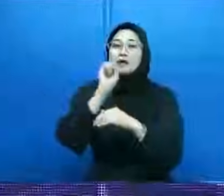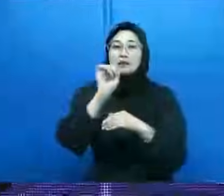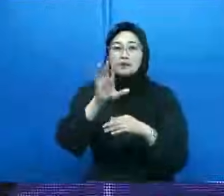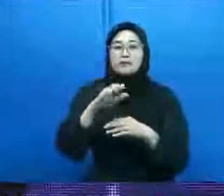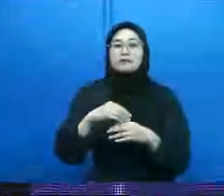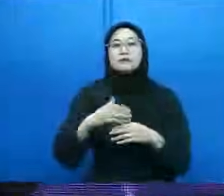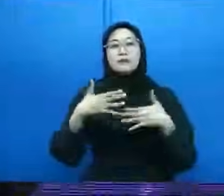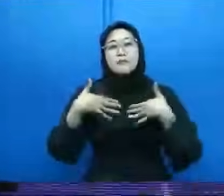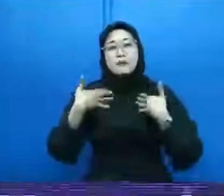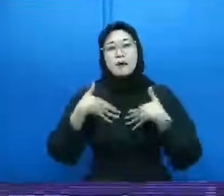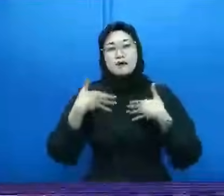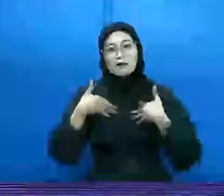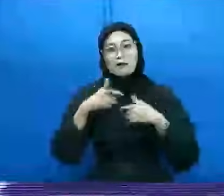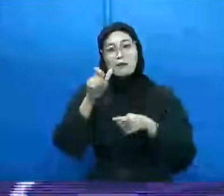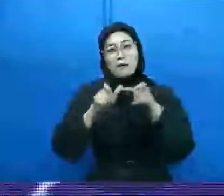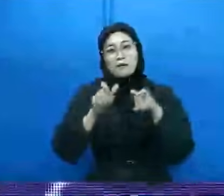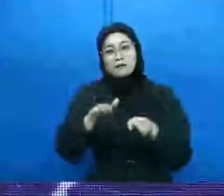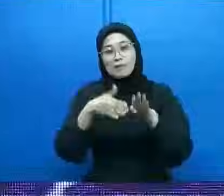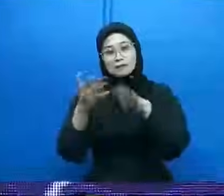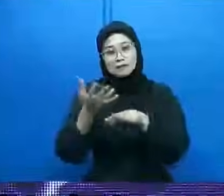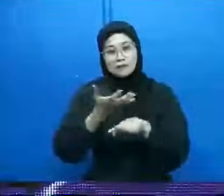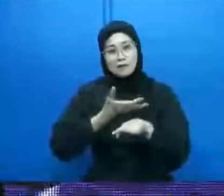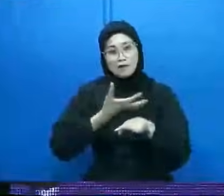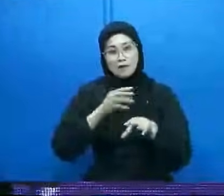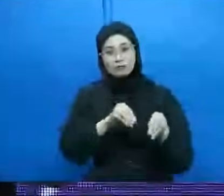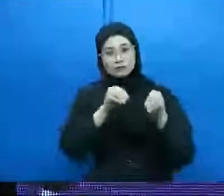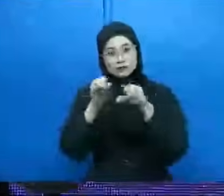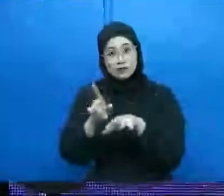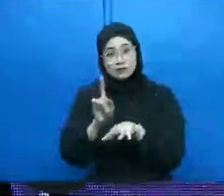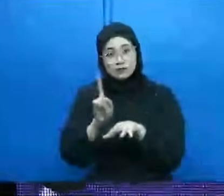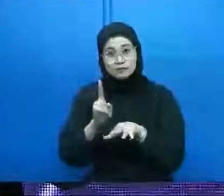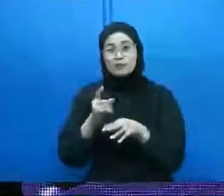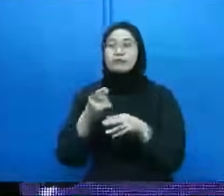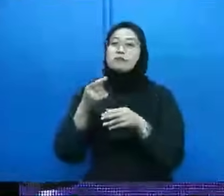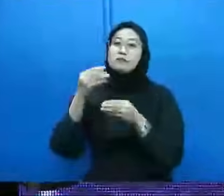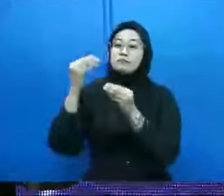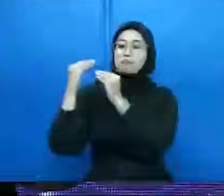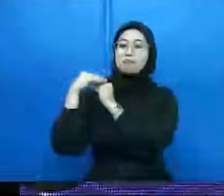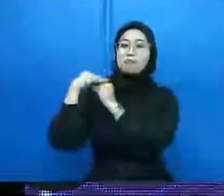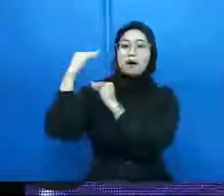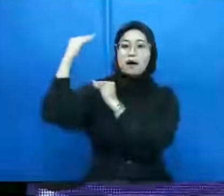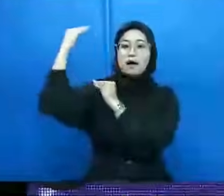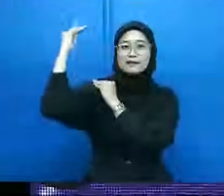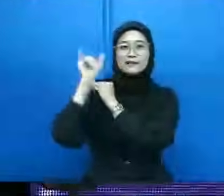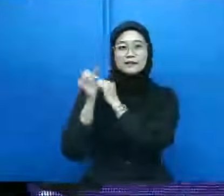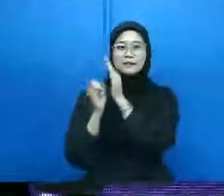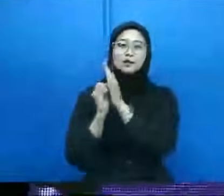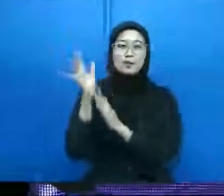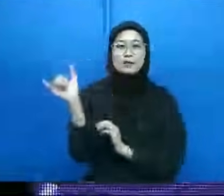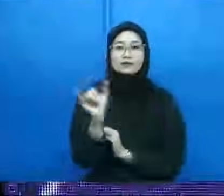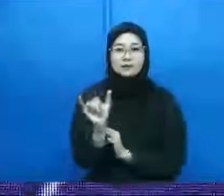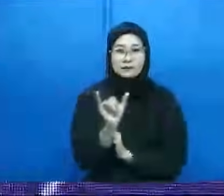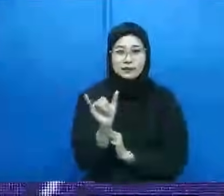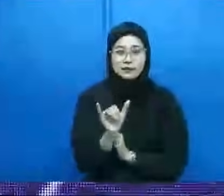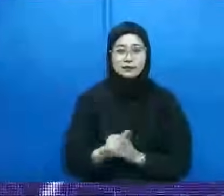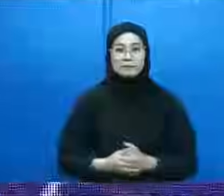Berbahagialah Anda yang hadir pada saat ini. Karena mungkin yang diundang banyak, tapi yang terpilih Anda di hadapan Allah subhanahu wa ta'ala. Kalau mungkin